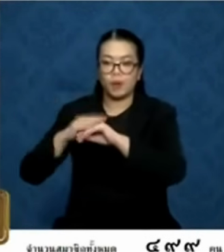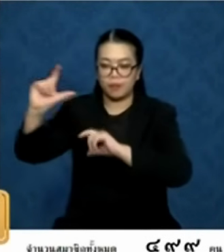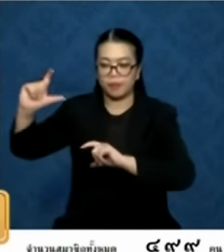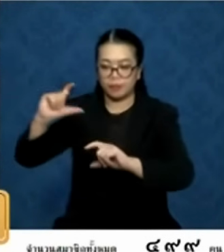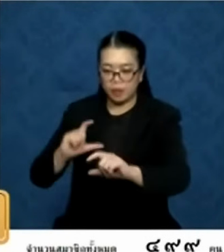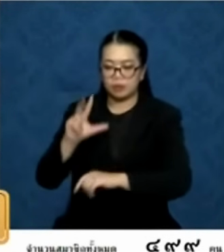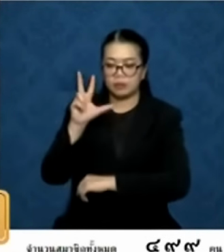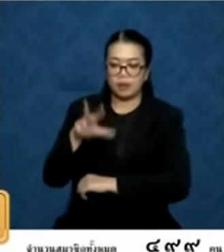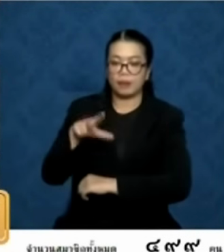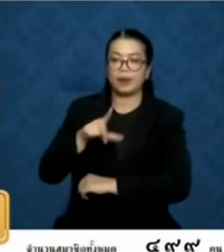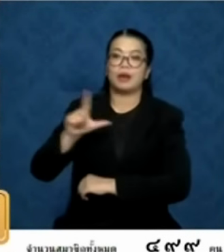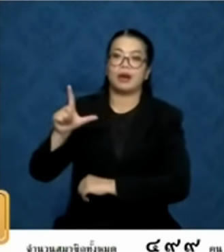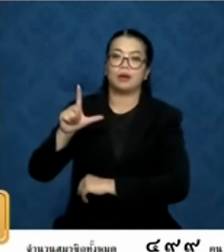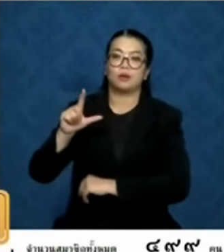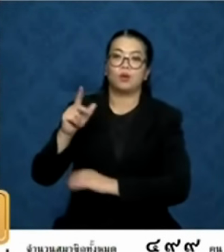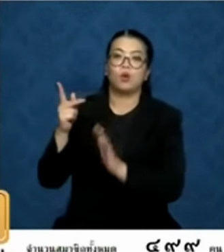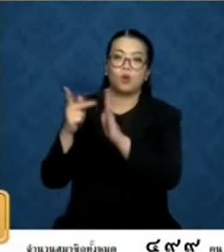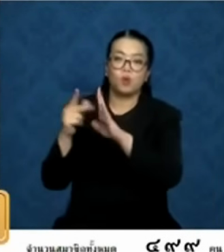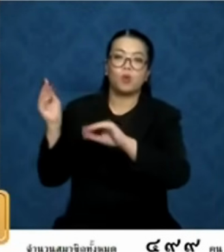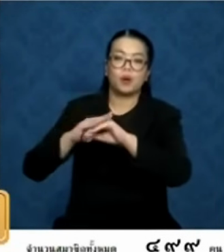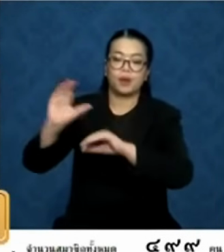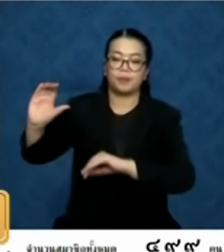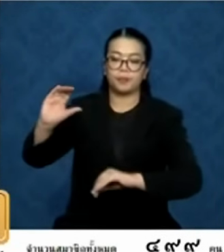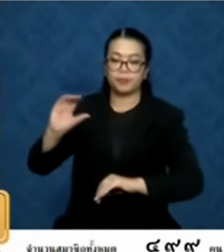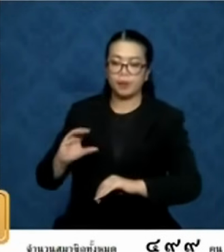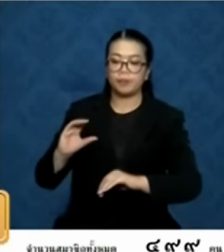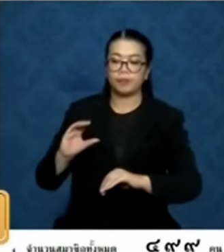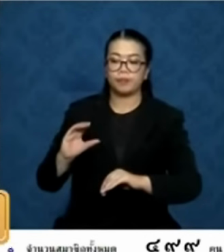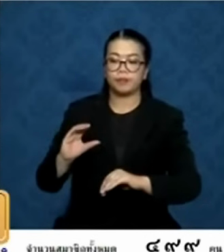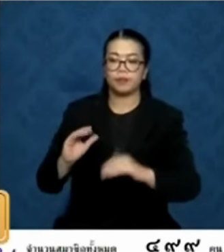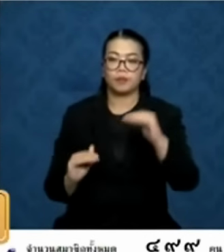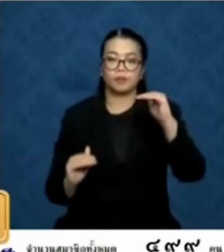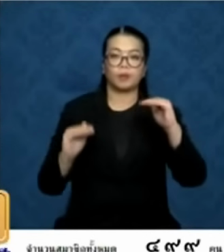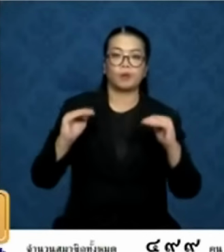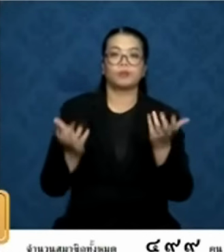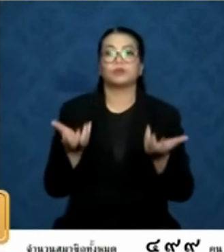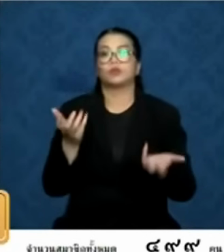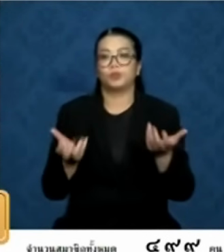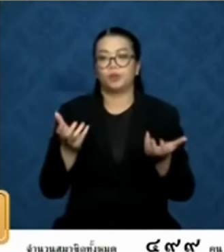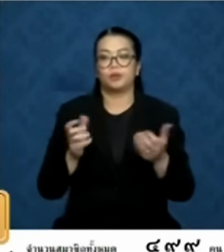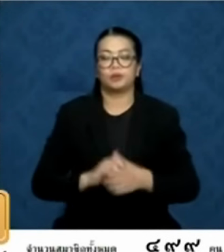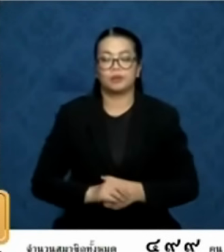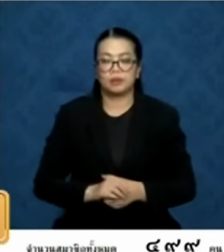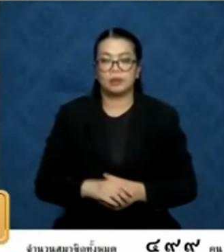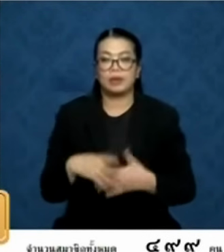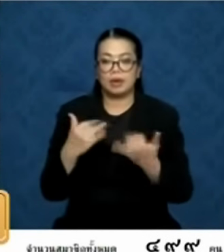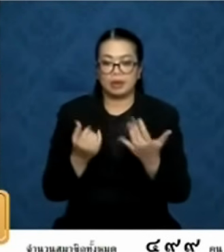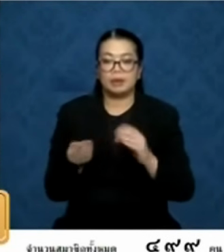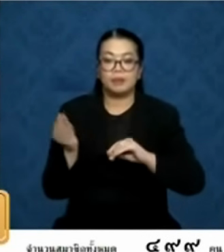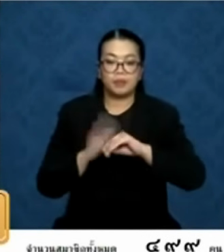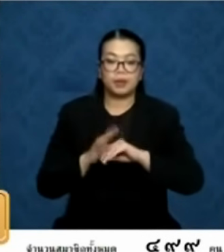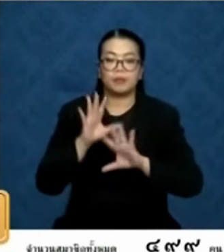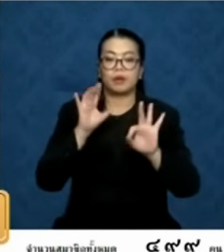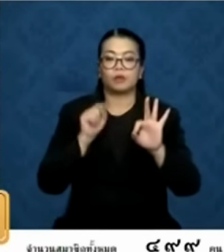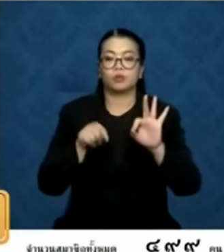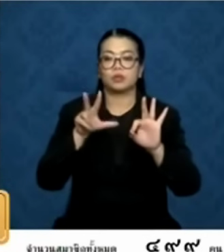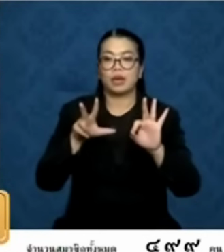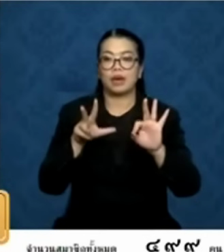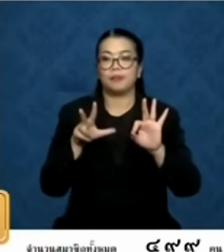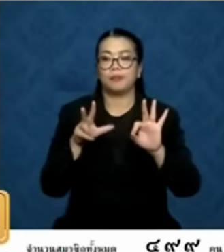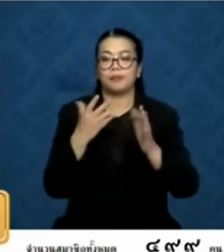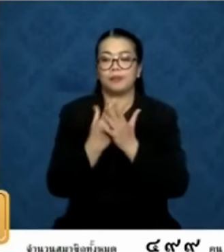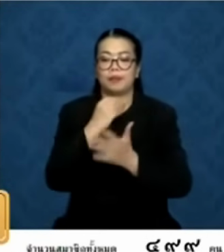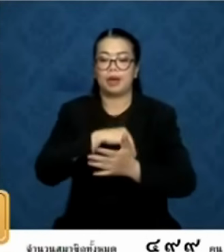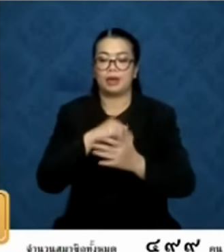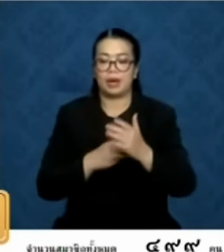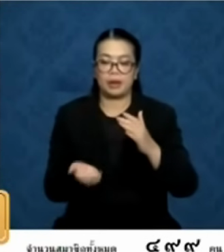693,000 ล้านบาทแม้ว่างบประมาณรายจ่ายปีนี้จะเพิ่มขึ้นร้อยละ 9.3 เมื่อเปรียบเทียบ